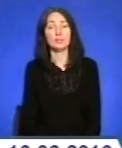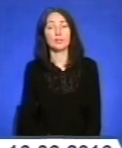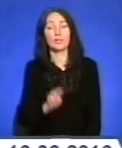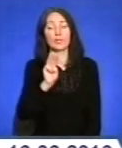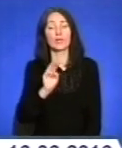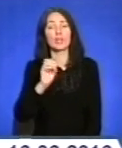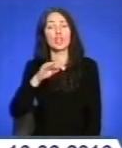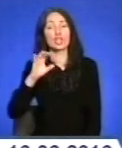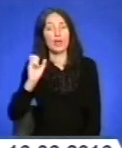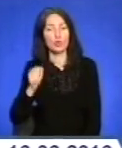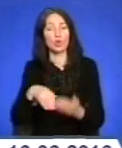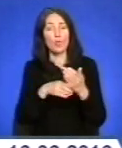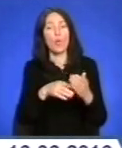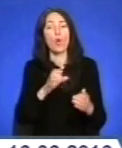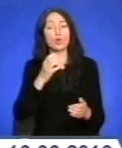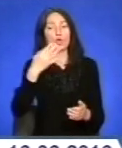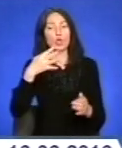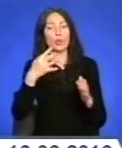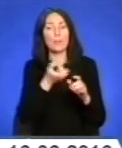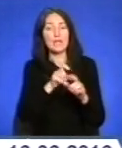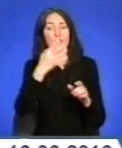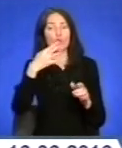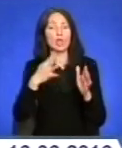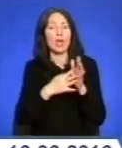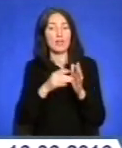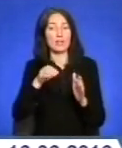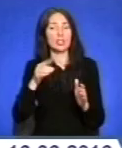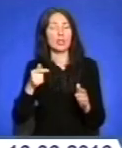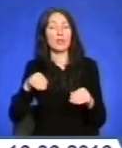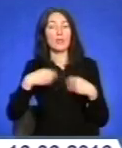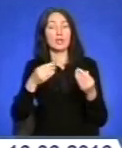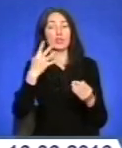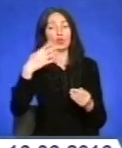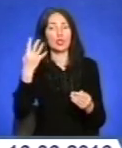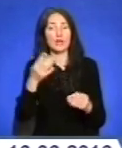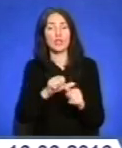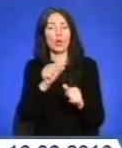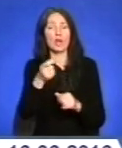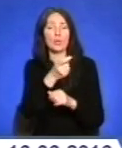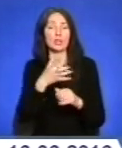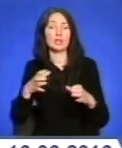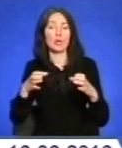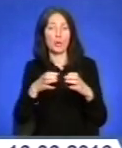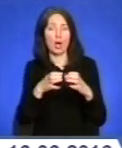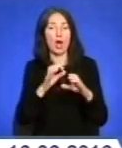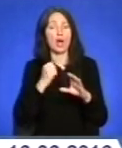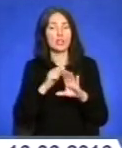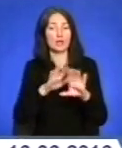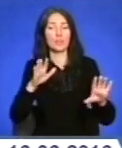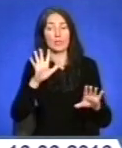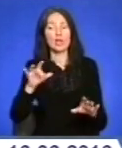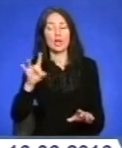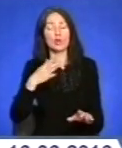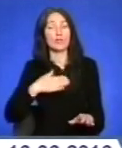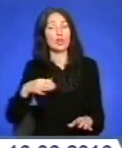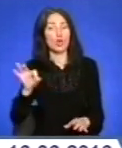Грушевську допомогу на суму понад 49 тисяч гривень передали 44-й окремій артилерійській бригаді 5 районів нашої області. Її надали